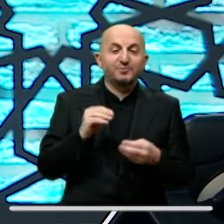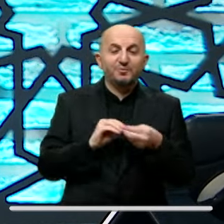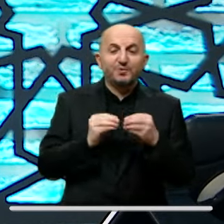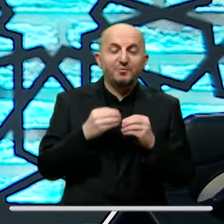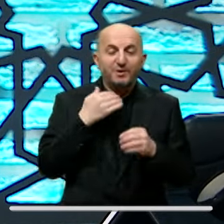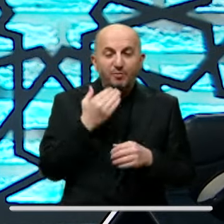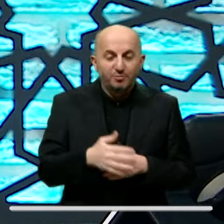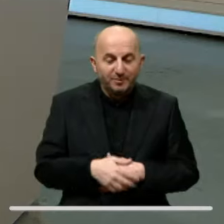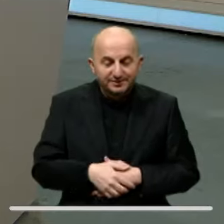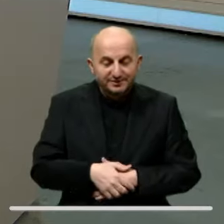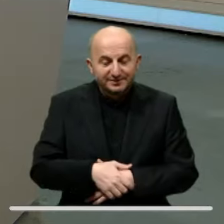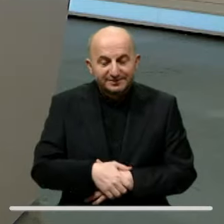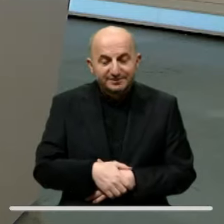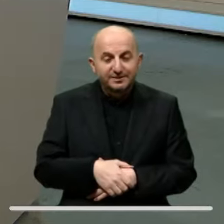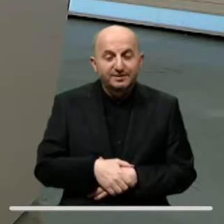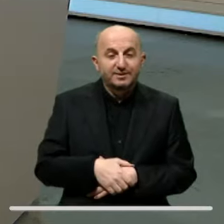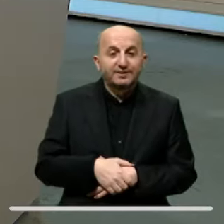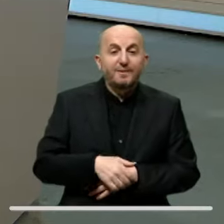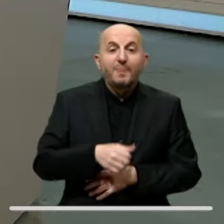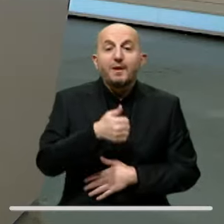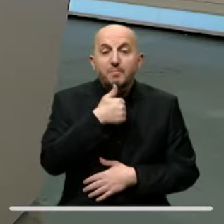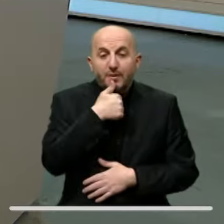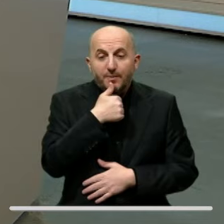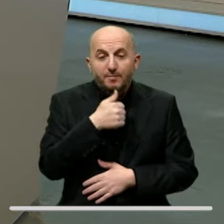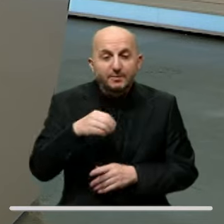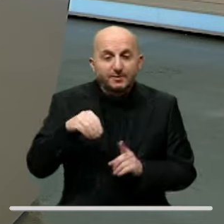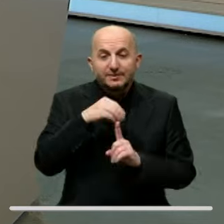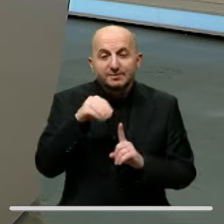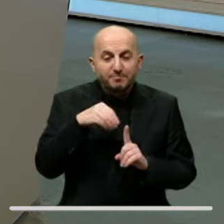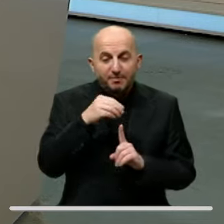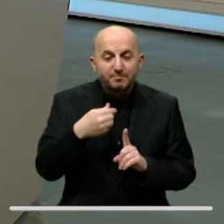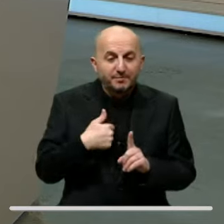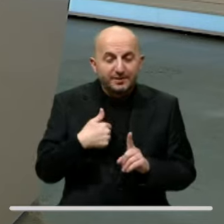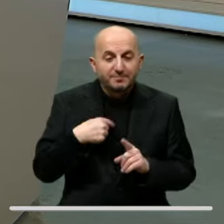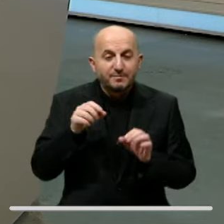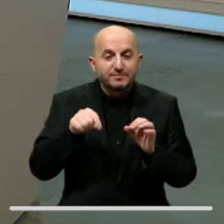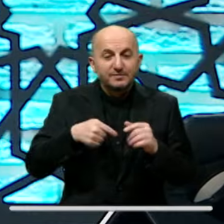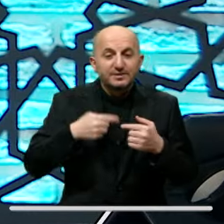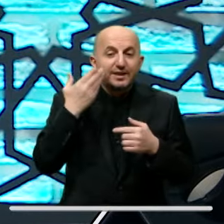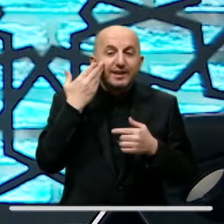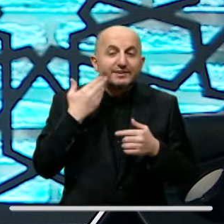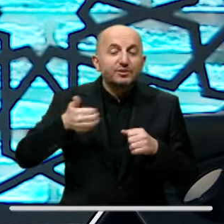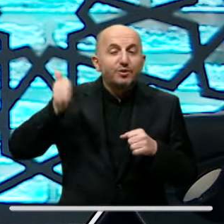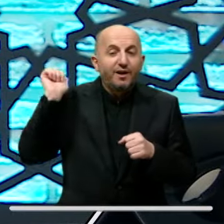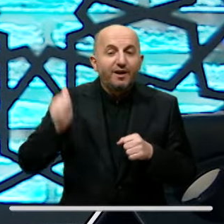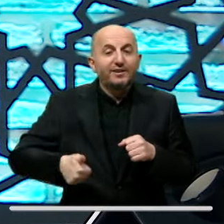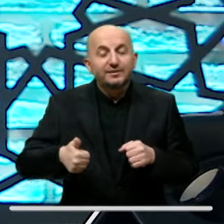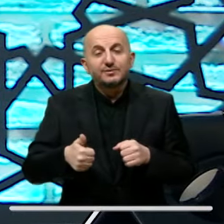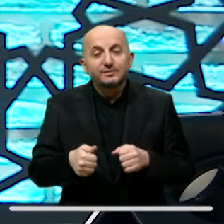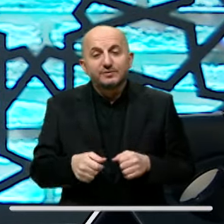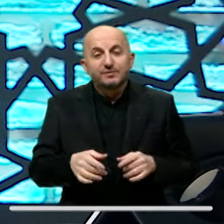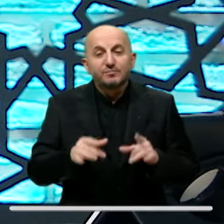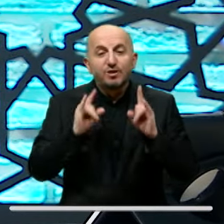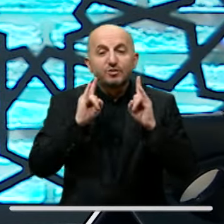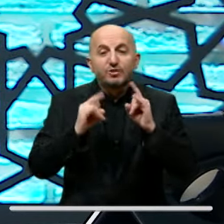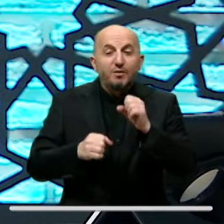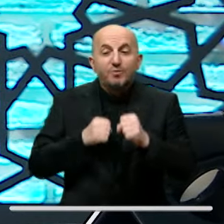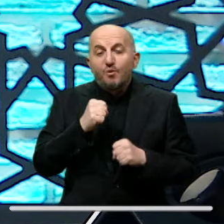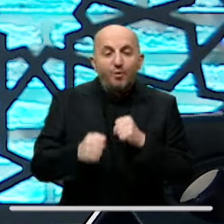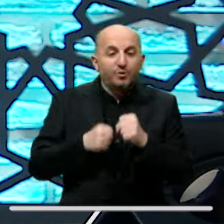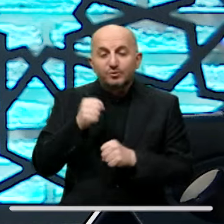olmaz. Şimdi babam imam ya hocam benim, bilirsiniz. Bizi de izliyor her gün. Allah selamet versin. Bir gün camiye ben koştur